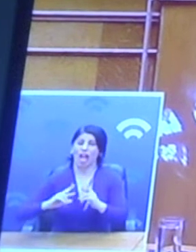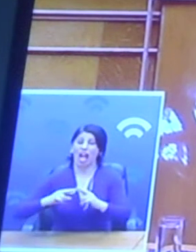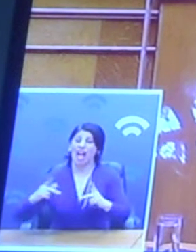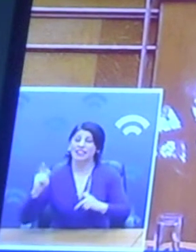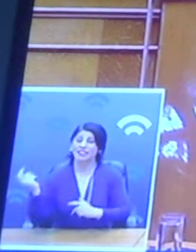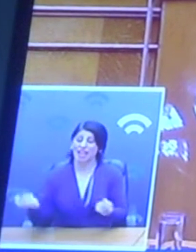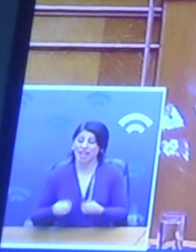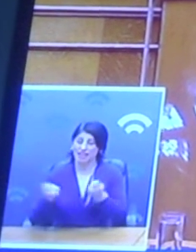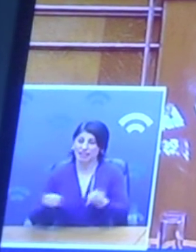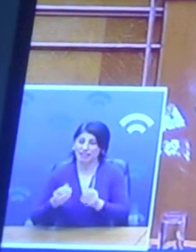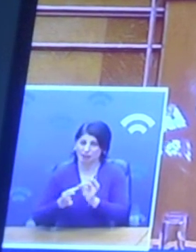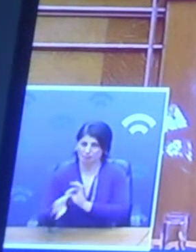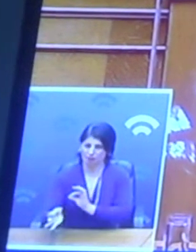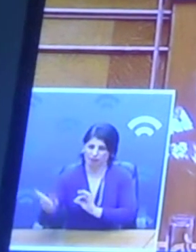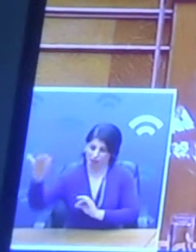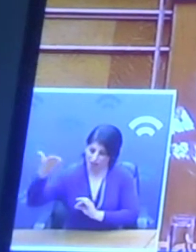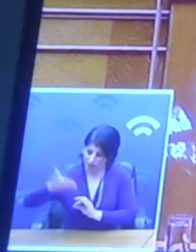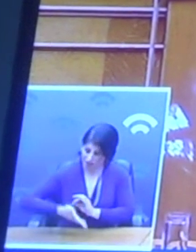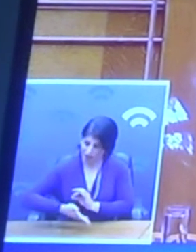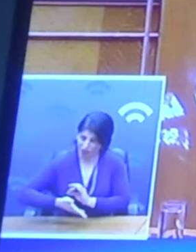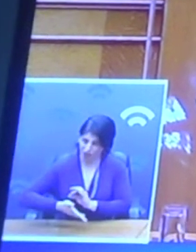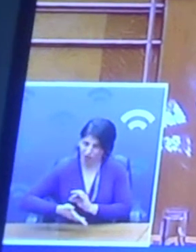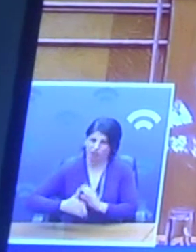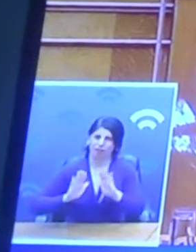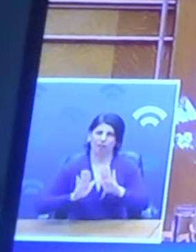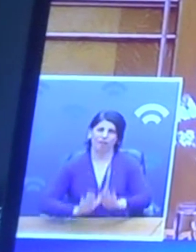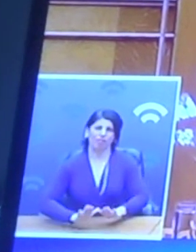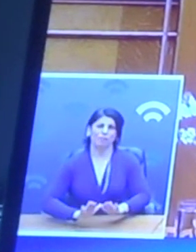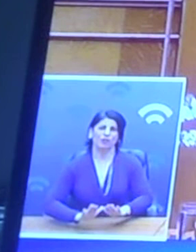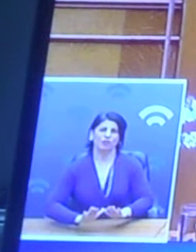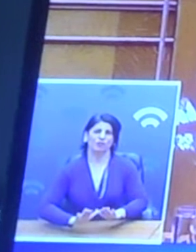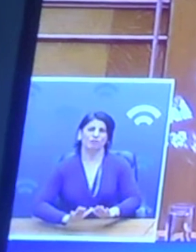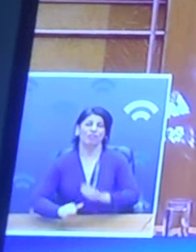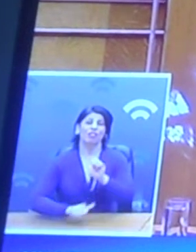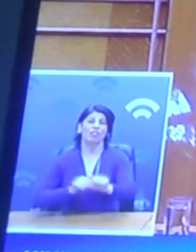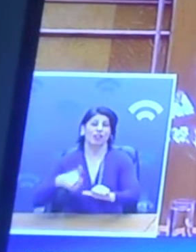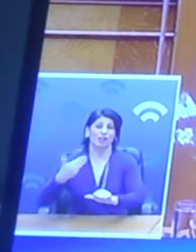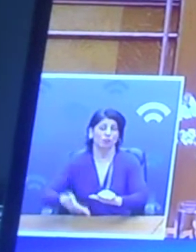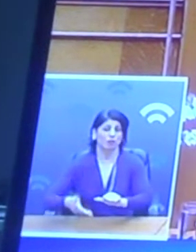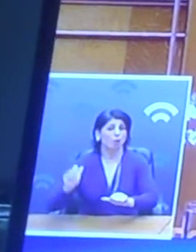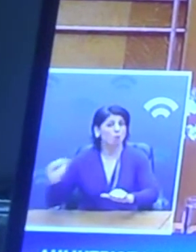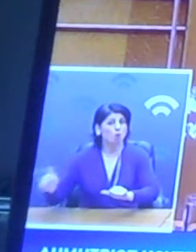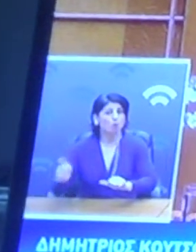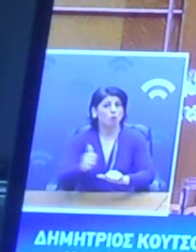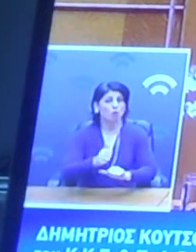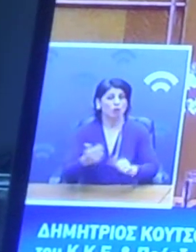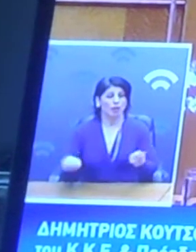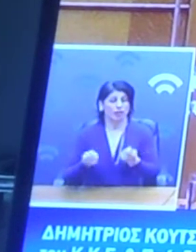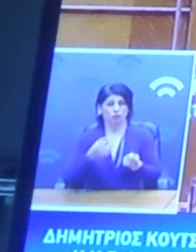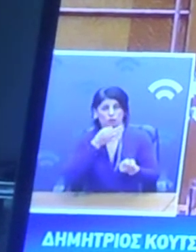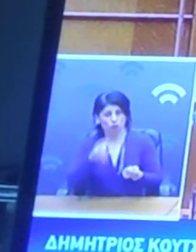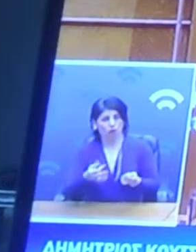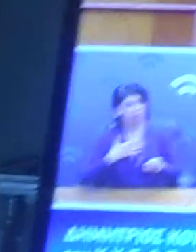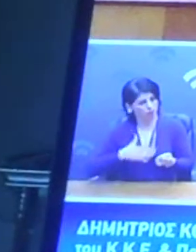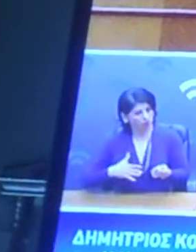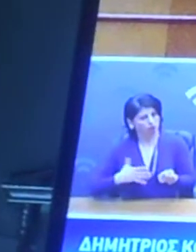μείνουν. Και αυτό το λένε πρώτα απ' όλα οι ίδιοι εργαζόμενοι, που θέλουν βέβαια να μείνουν ασφαλείς, κύριε